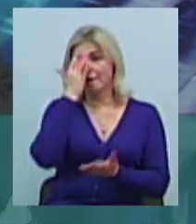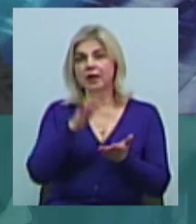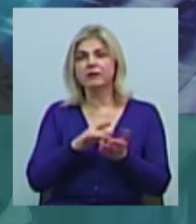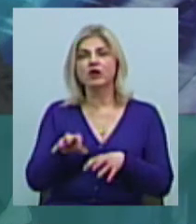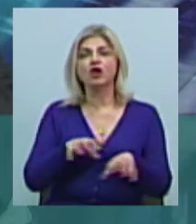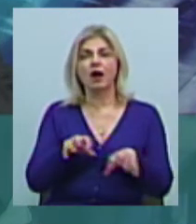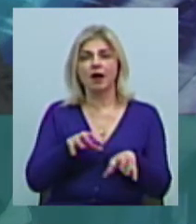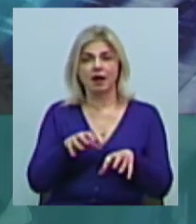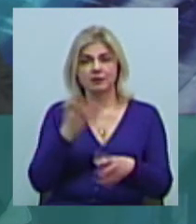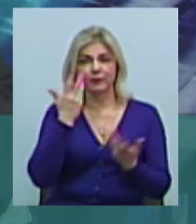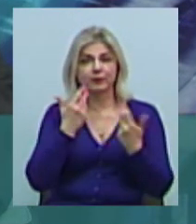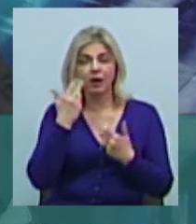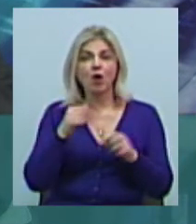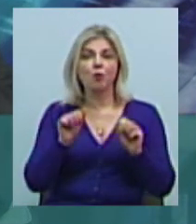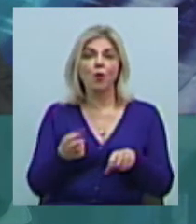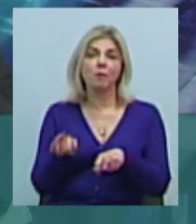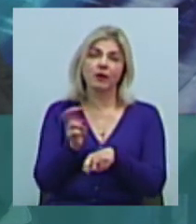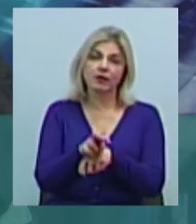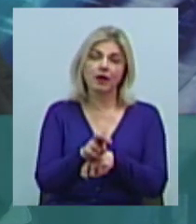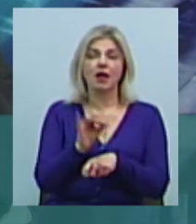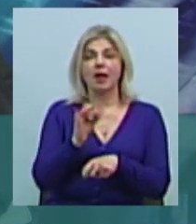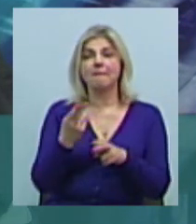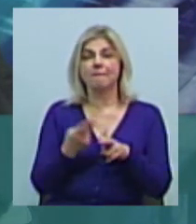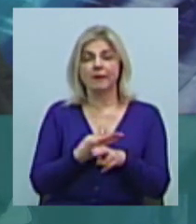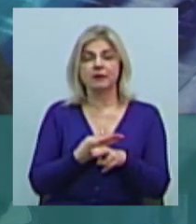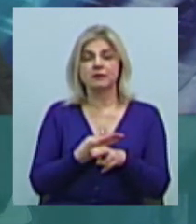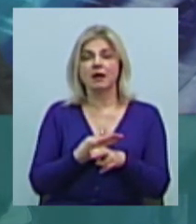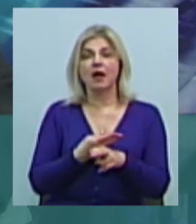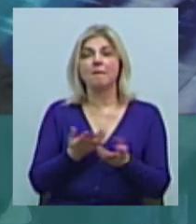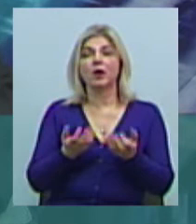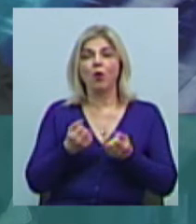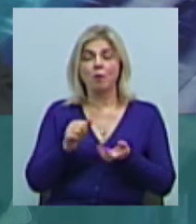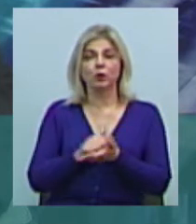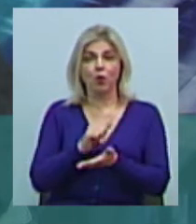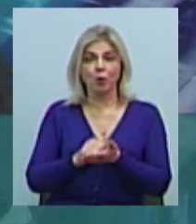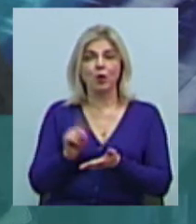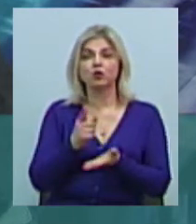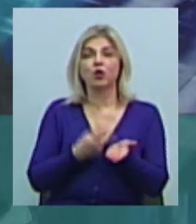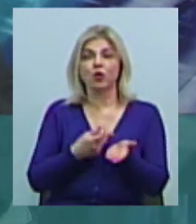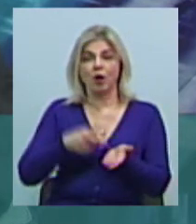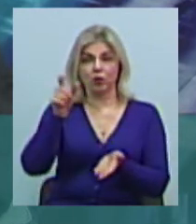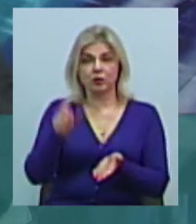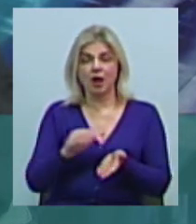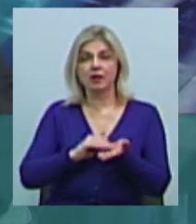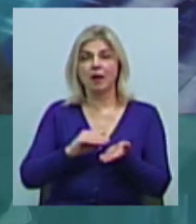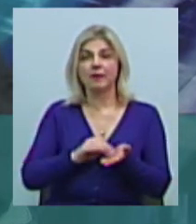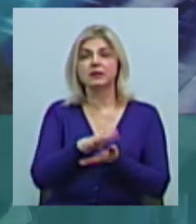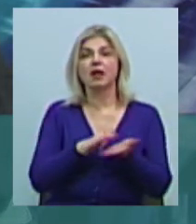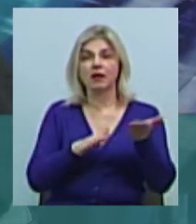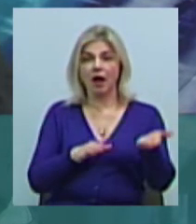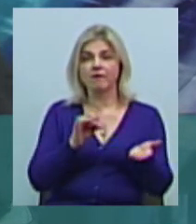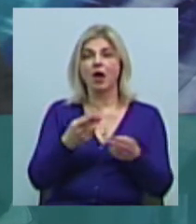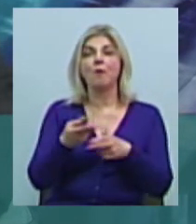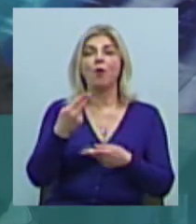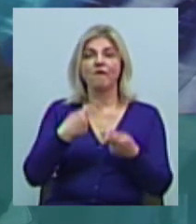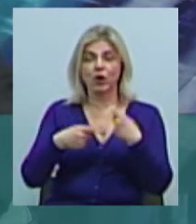шахрайства зможуть прийти та без пред'явлення документів, що засвідчують особу, написати заяву та повернути гроші на свої кошти. Ви це